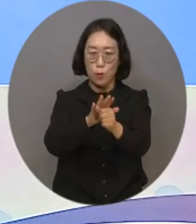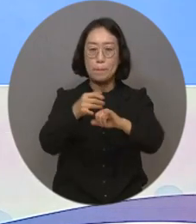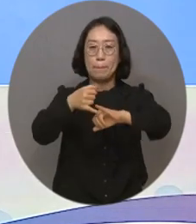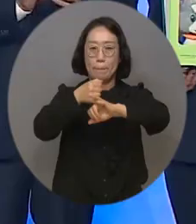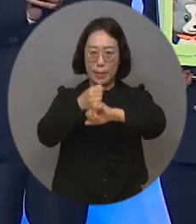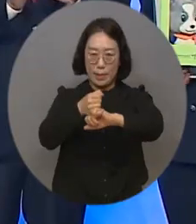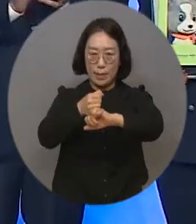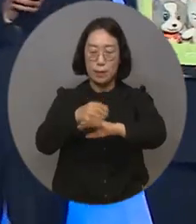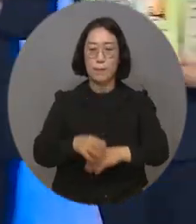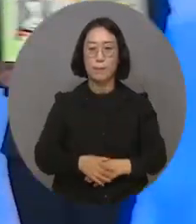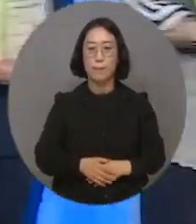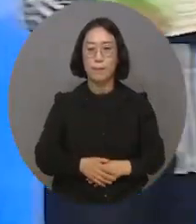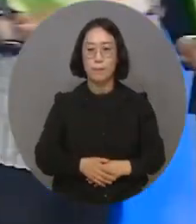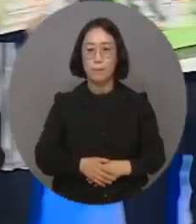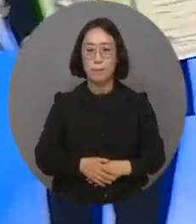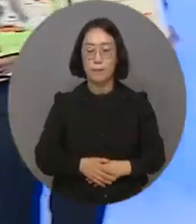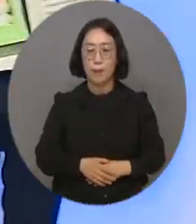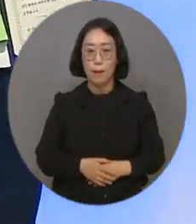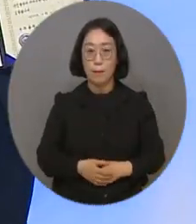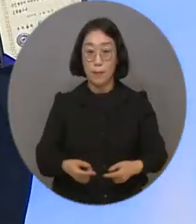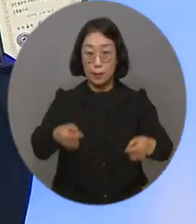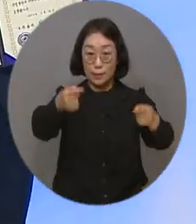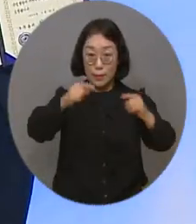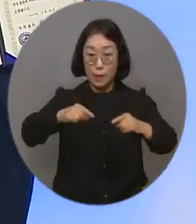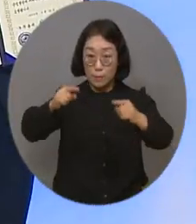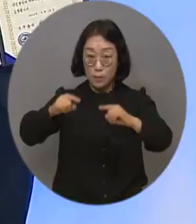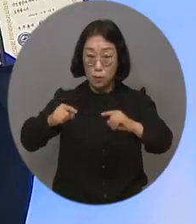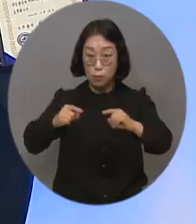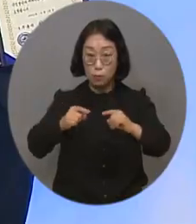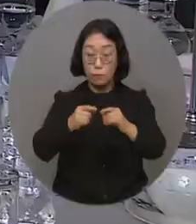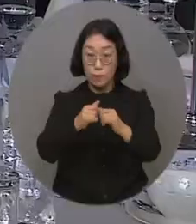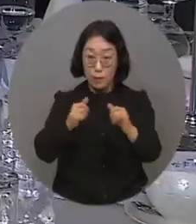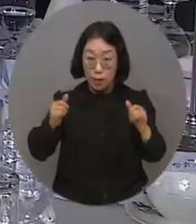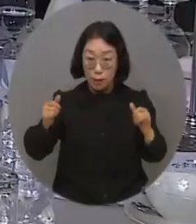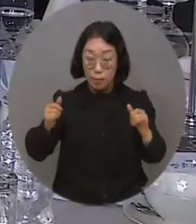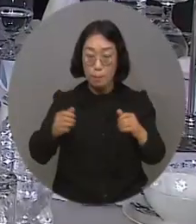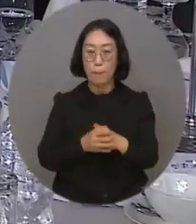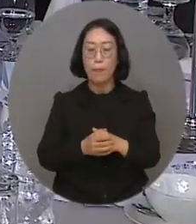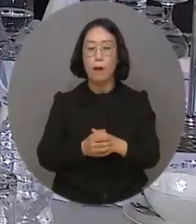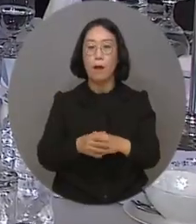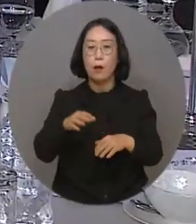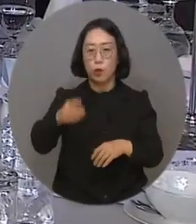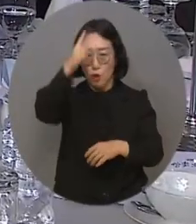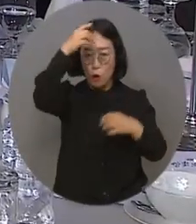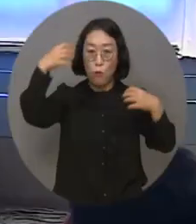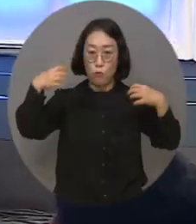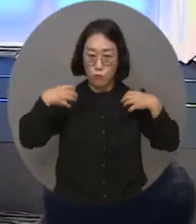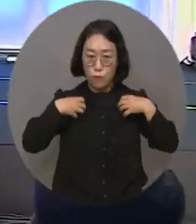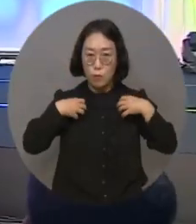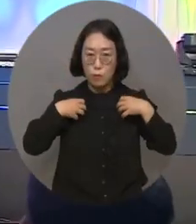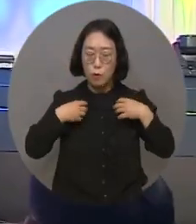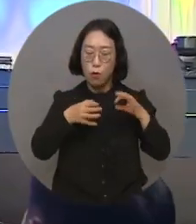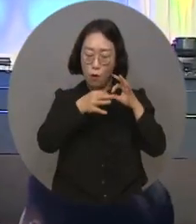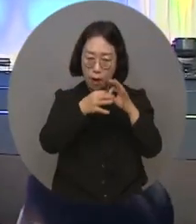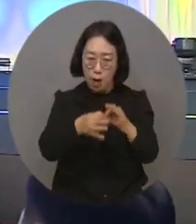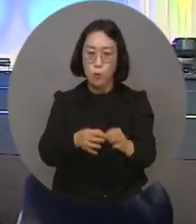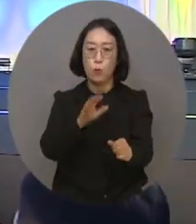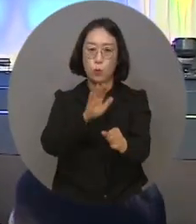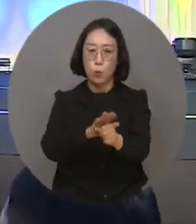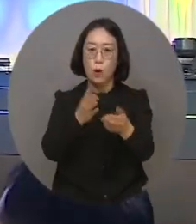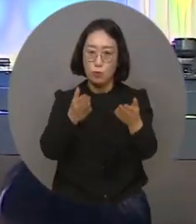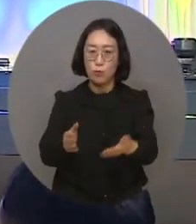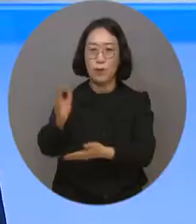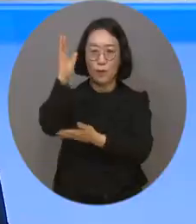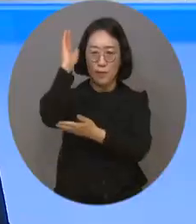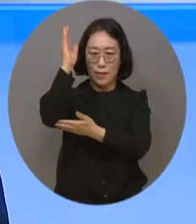노력하겠습니다. 자리에 함께한 고용노동부 이정식 장관도 정부 차원에서의 노력을 이어가겠다는 뜻을